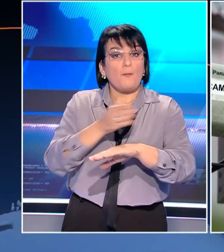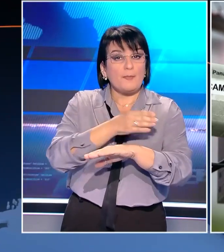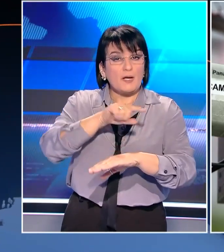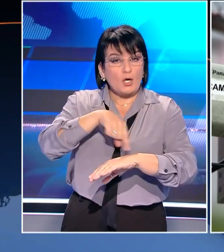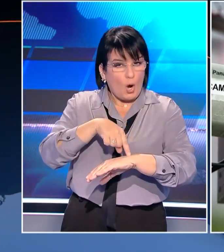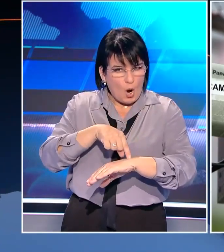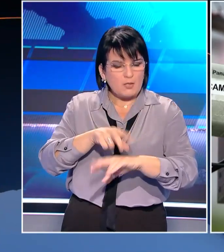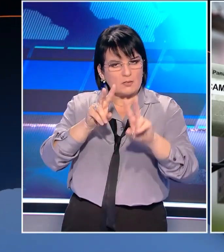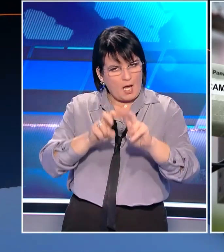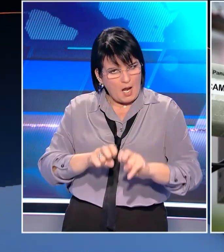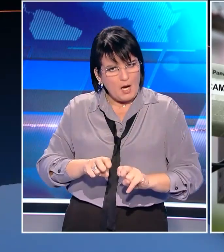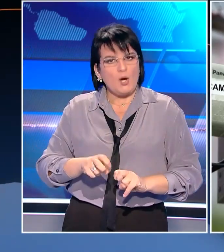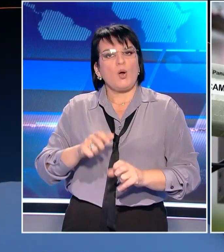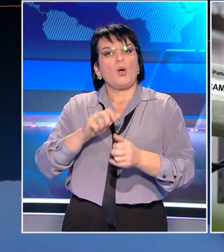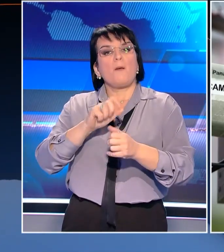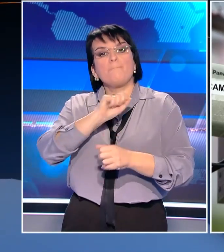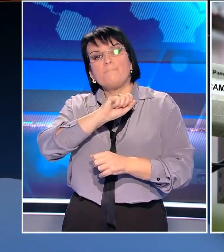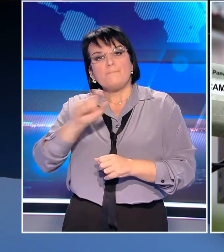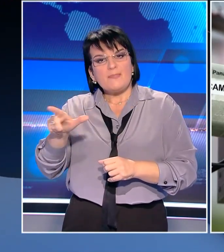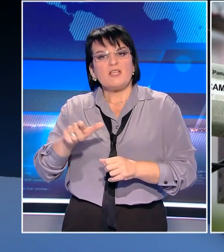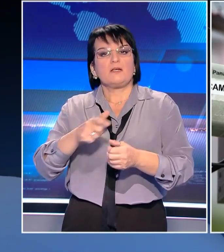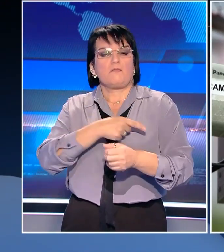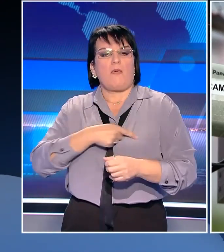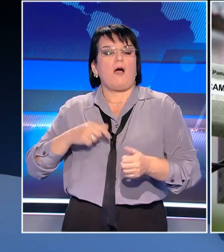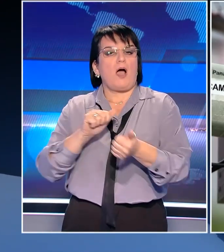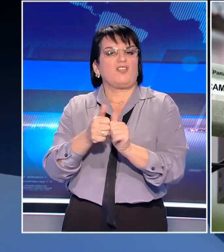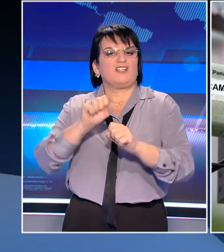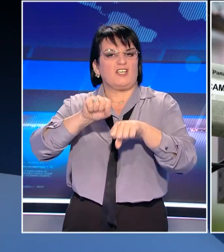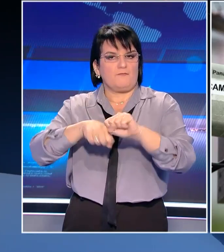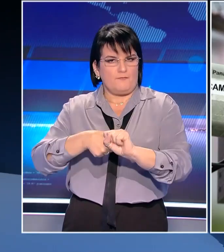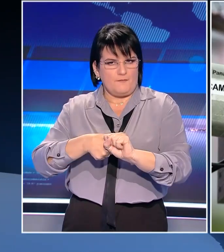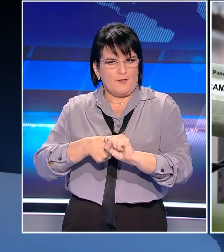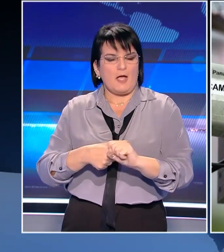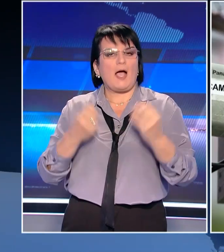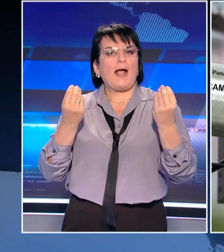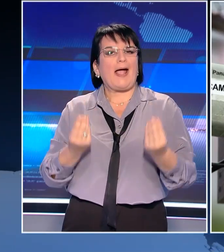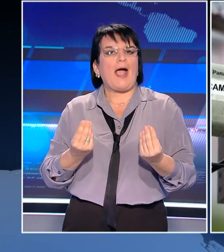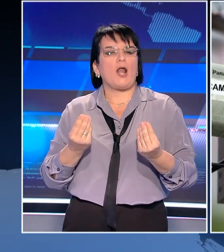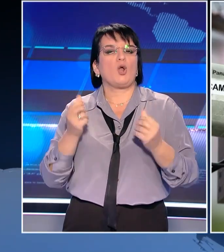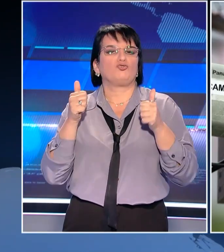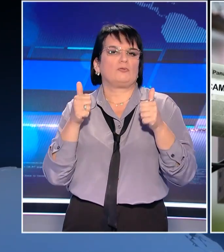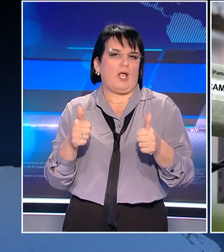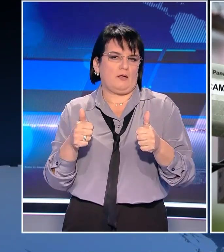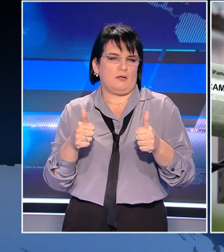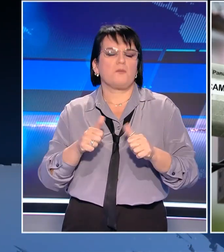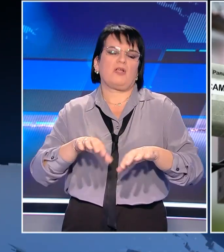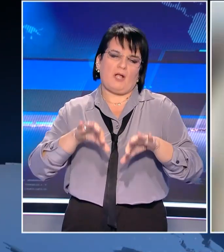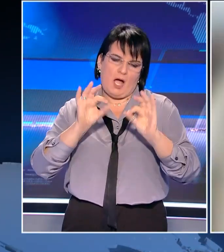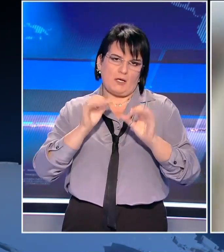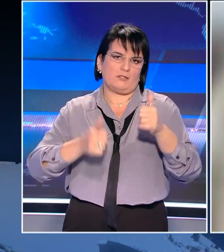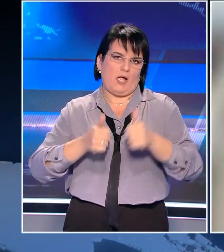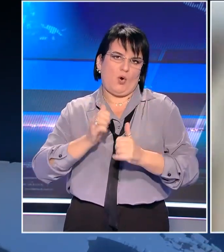το παιχνίδι. Μάλιστα, θα αποστέλλεται μήνυμα στη Διεύθυνση Αθλητικής Βίας, καλώς έχει, και μόνο τότε θα ξεκινάει ο